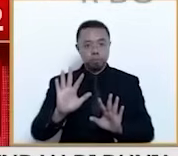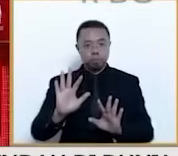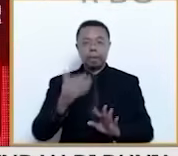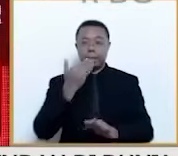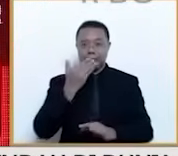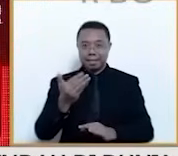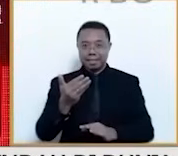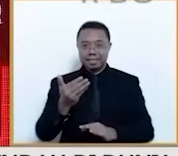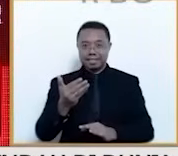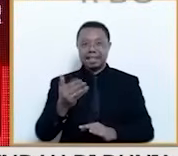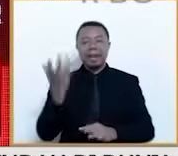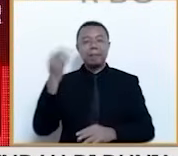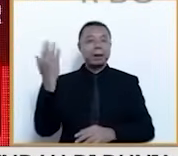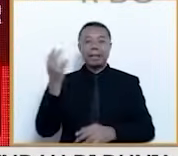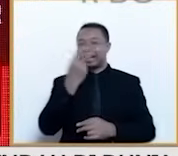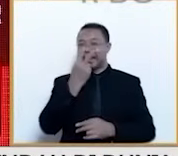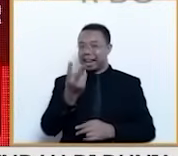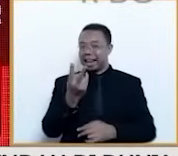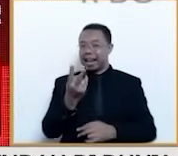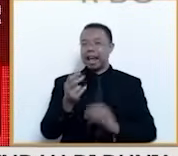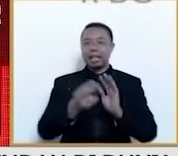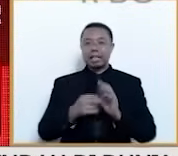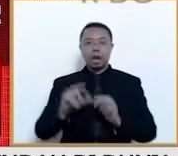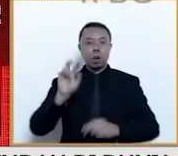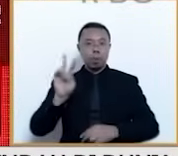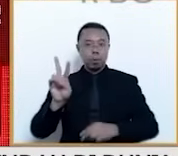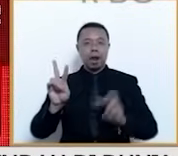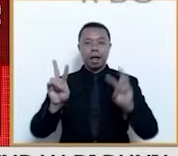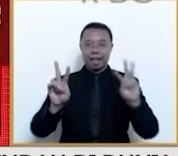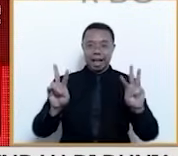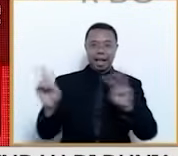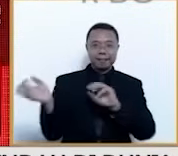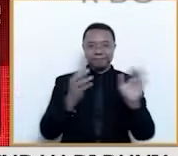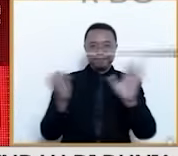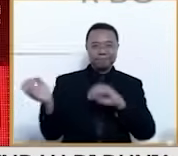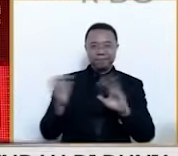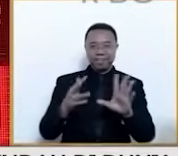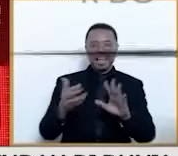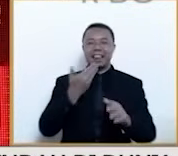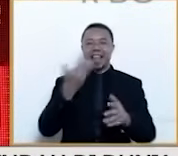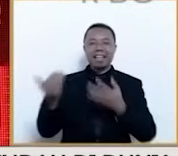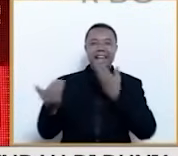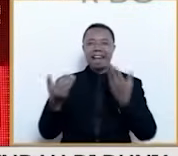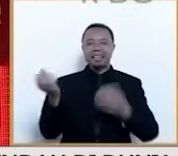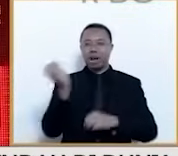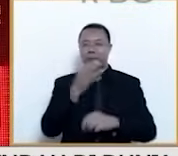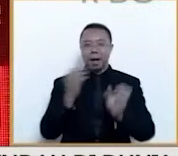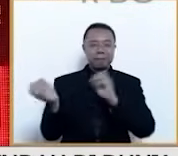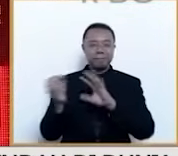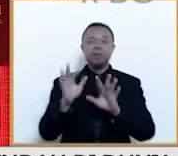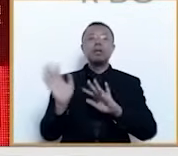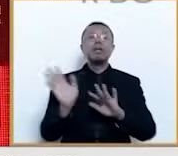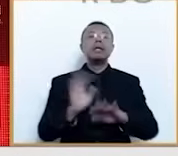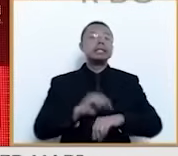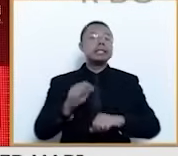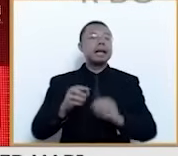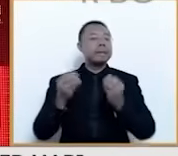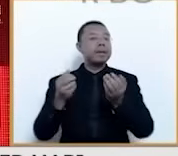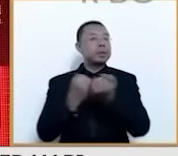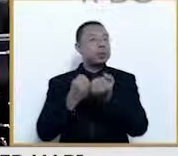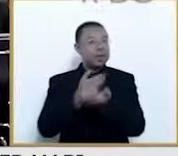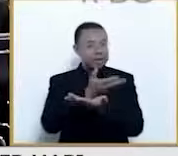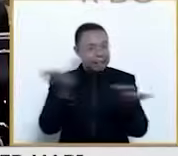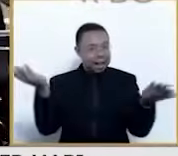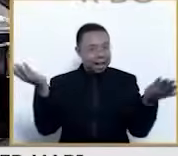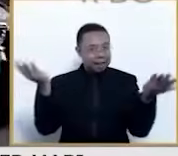baik, terima kasih. Dan baru saja kita menyimak paslon nomor 2 dan 3 saling tanya jawab dan juga memberikan tanggapan. Dan saatnya memberikan